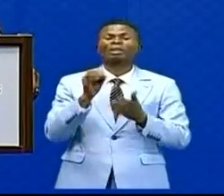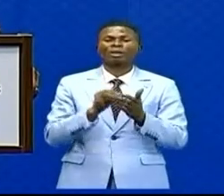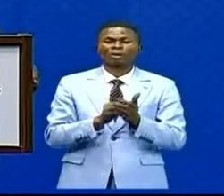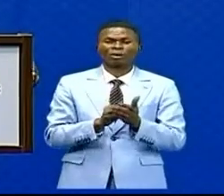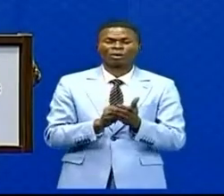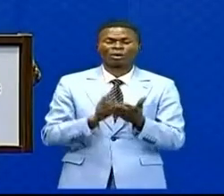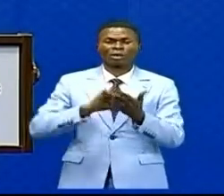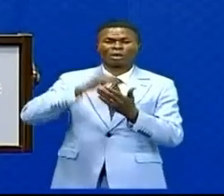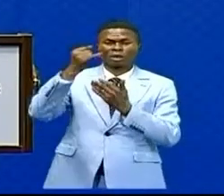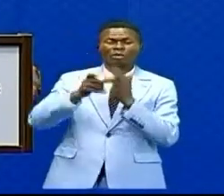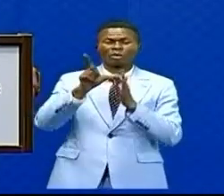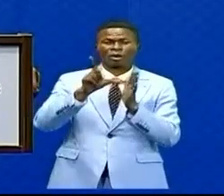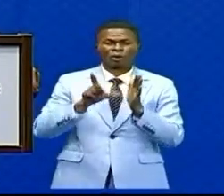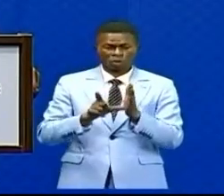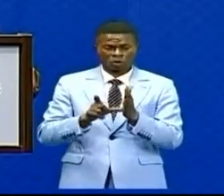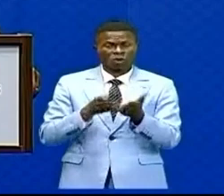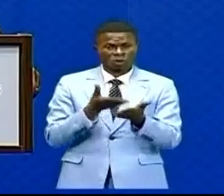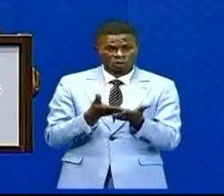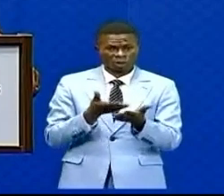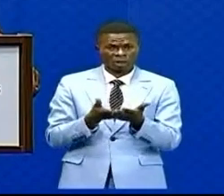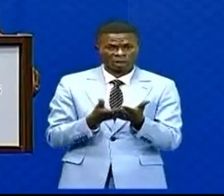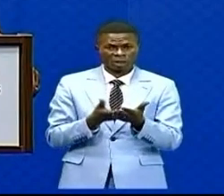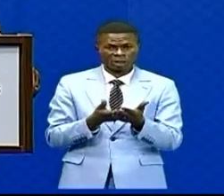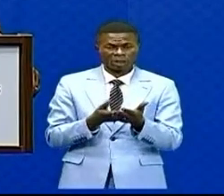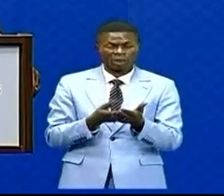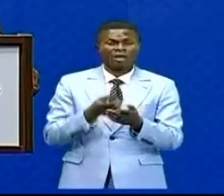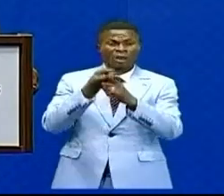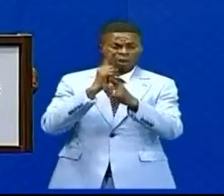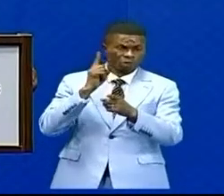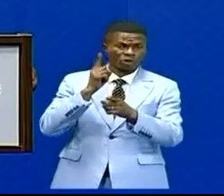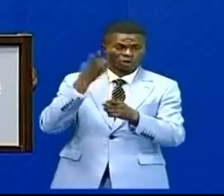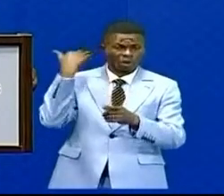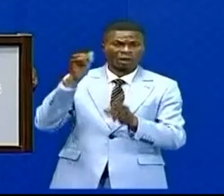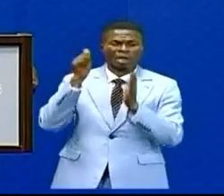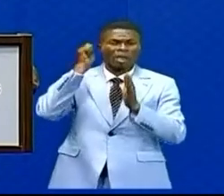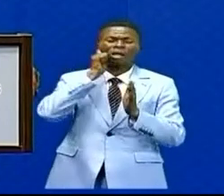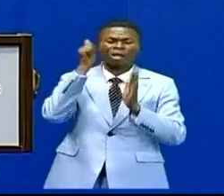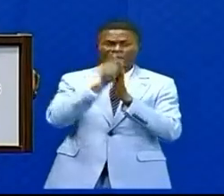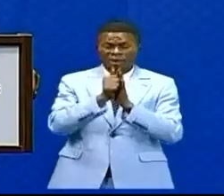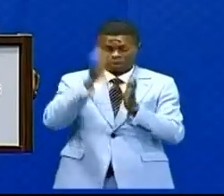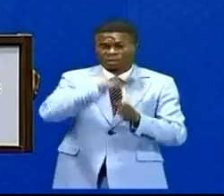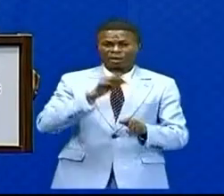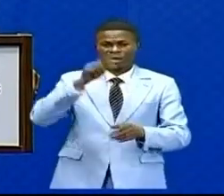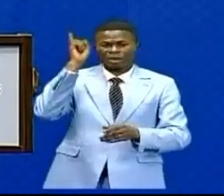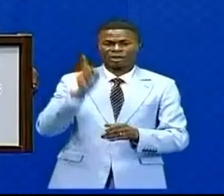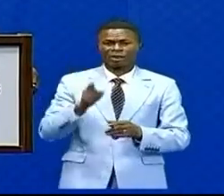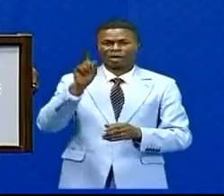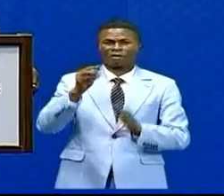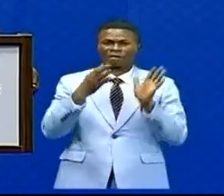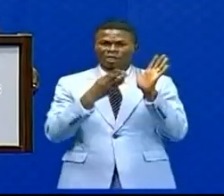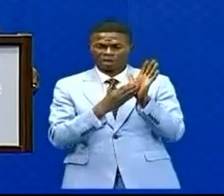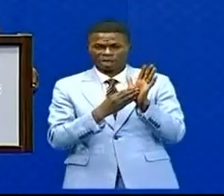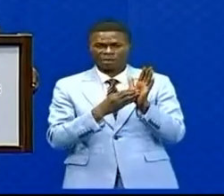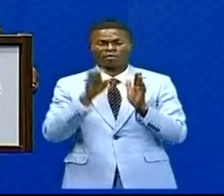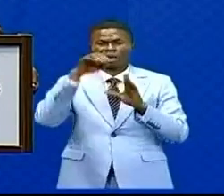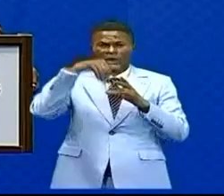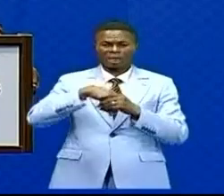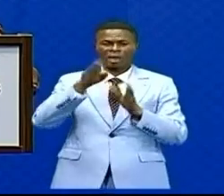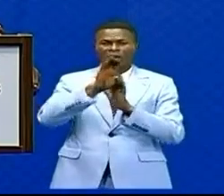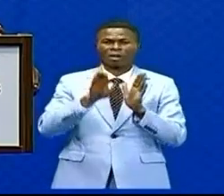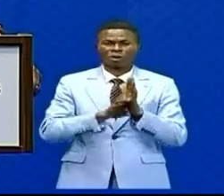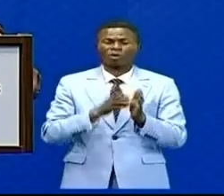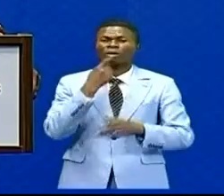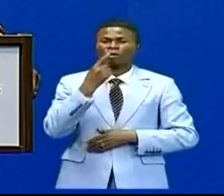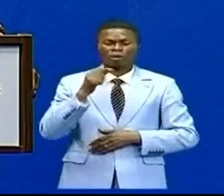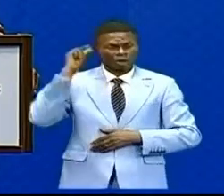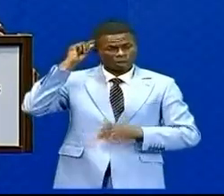ce projet de loi d'habilitation tire son fondement de l'article 129 de la Constitution qui stipule «